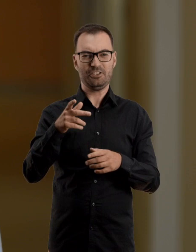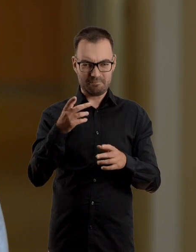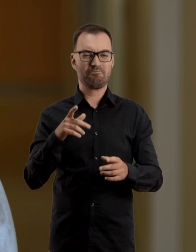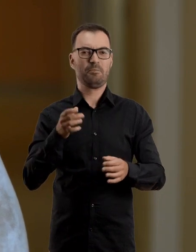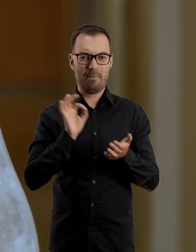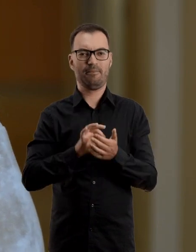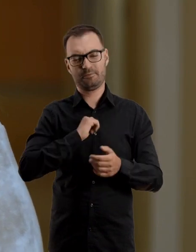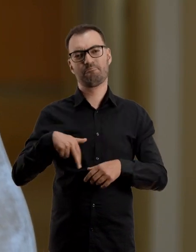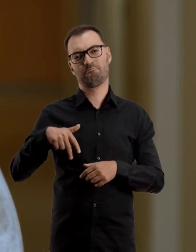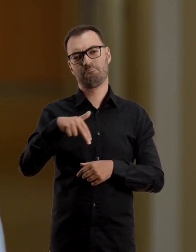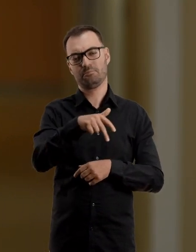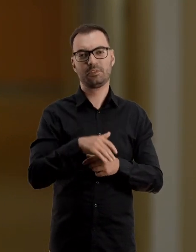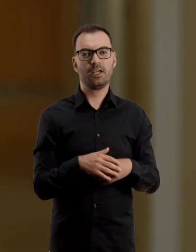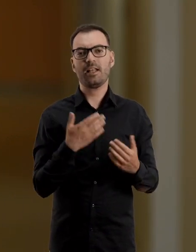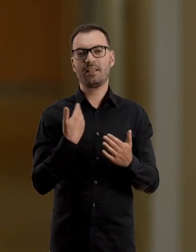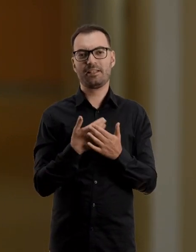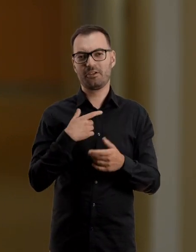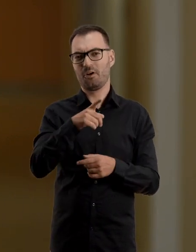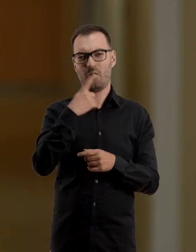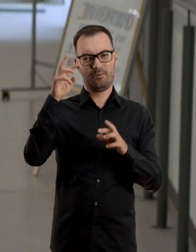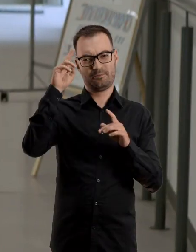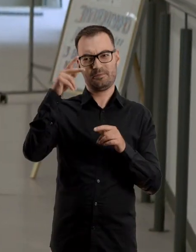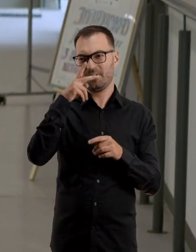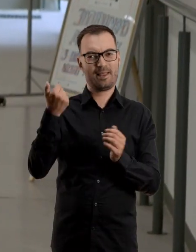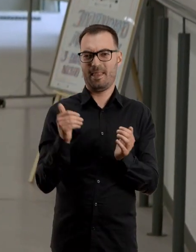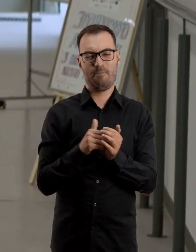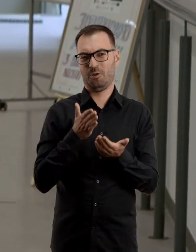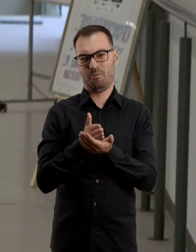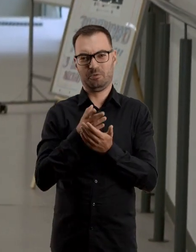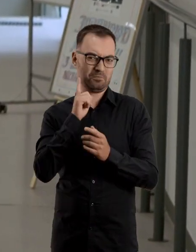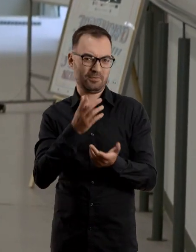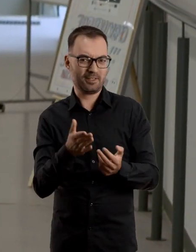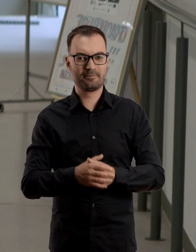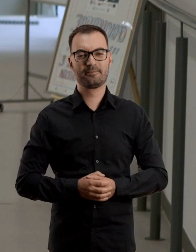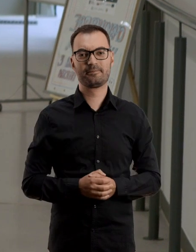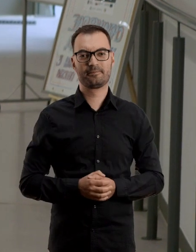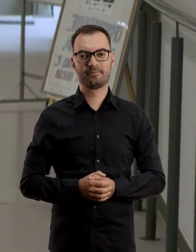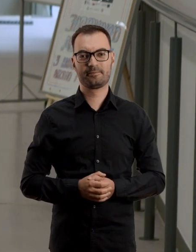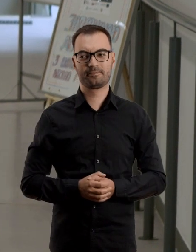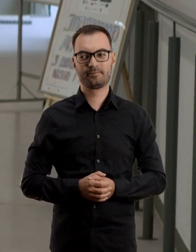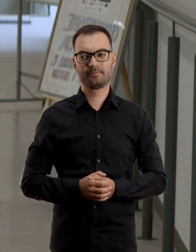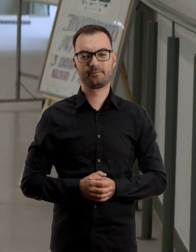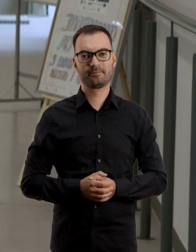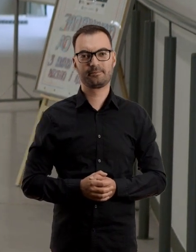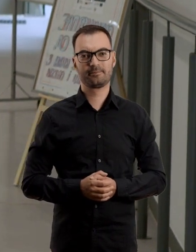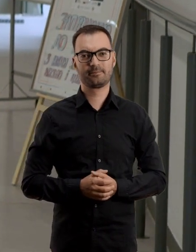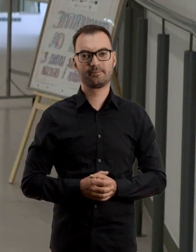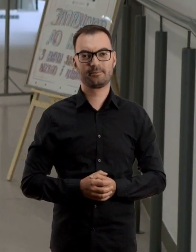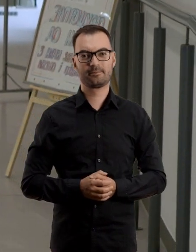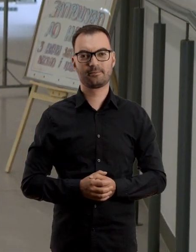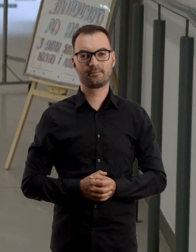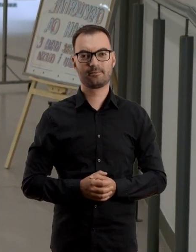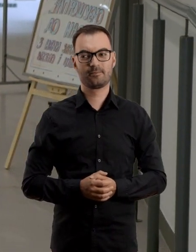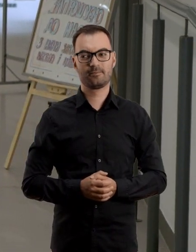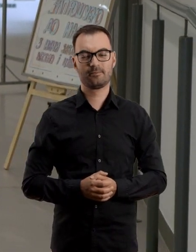miarę pewny chód i wtedy widać raczej, że nie potrzebujemy pomocy. Kobiety idą korytarzem. Oliwia trzyma za ramię